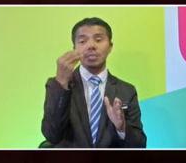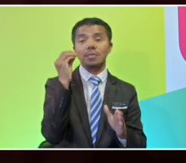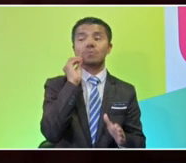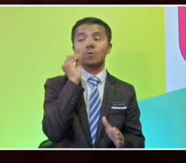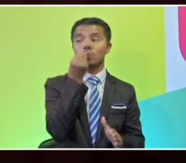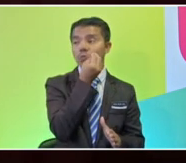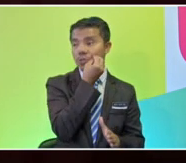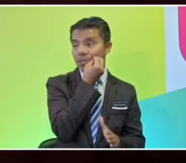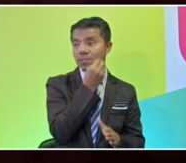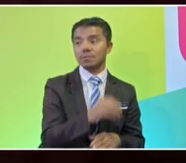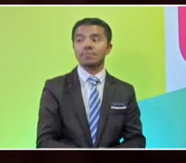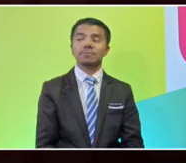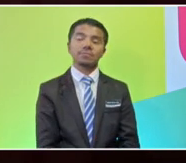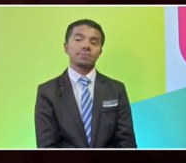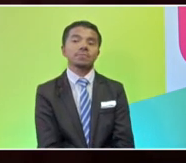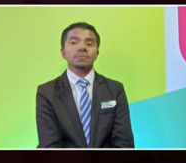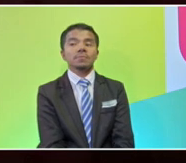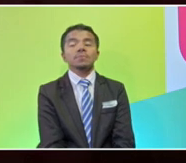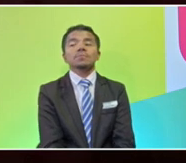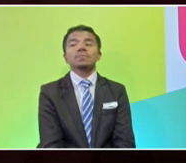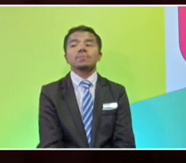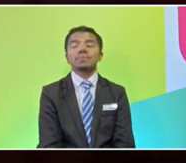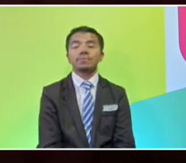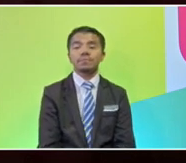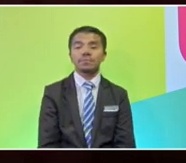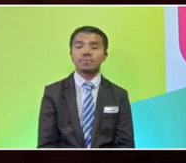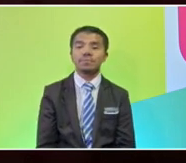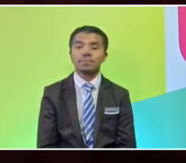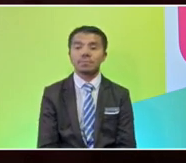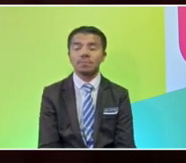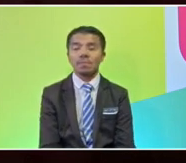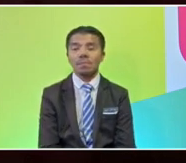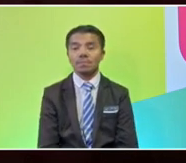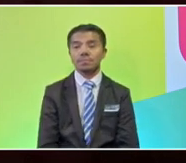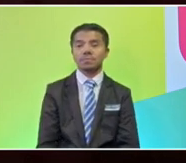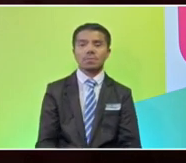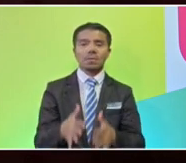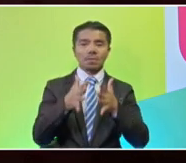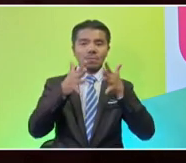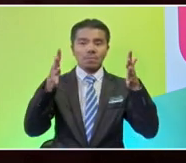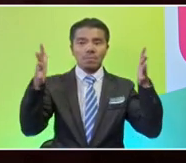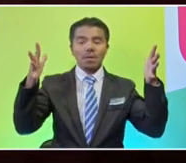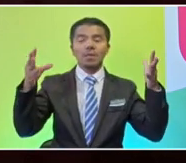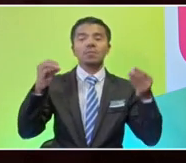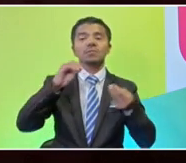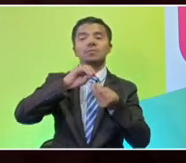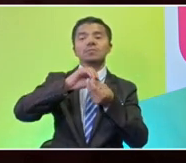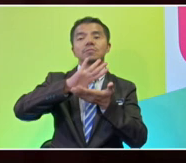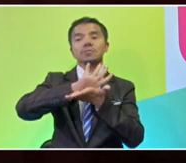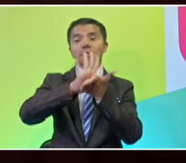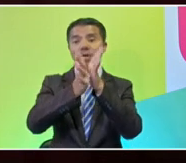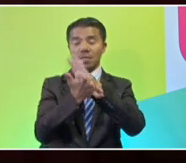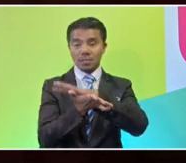atau tumbuhan yang dari pada bunga dia berkembang menjadi buah contohnya Pokok rambutan